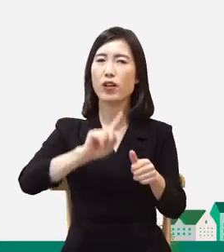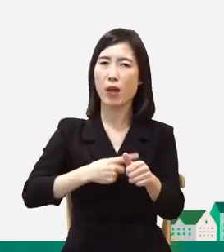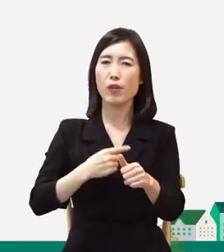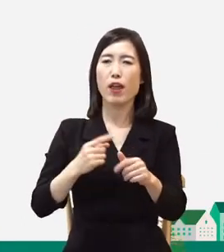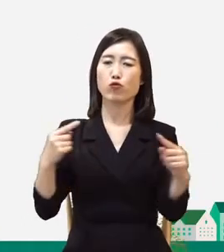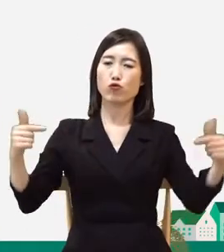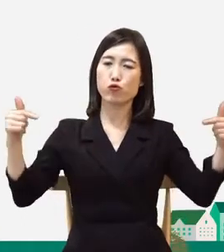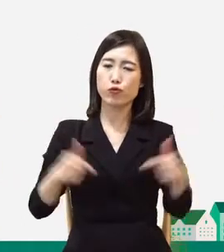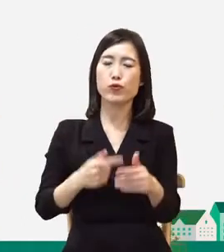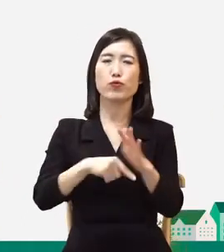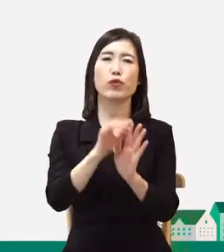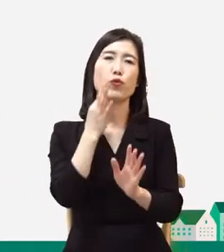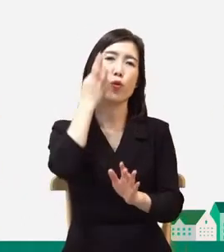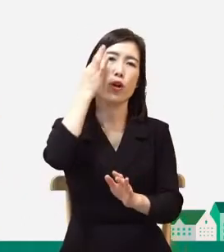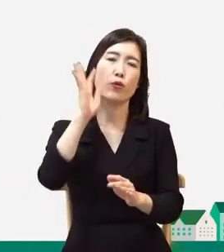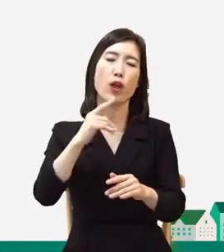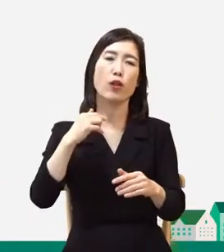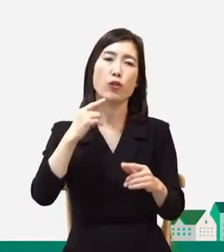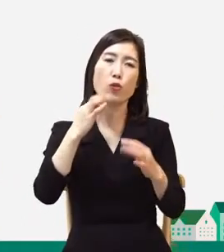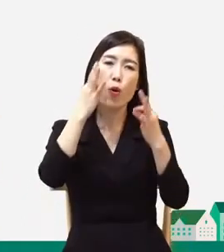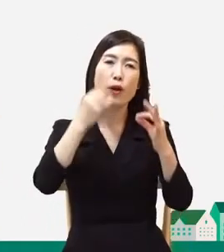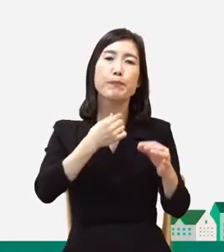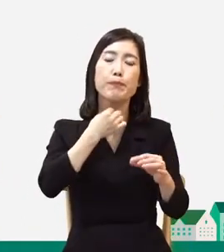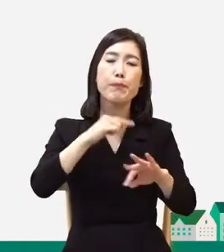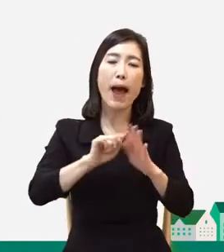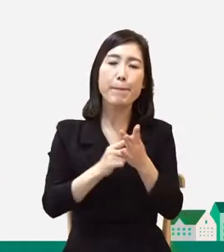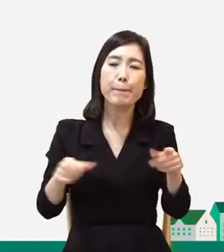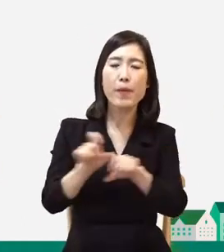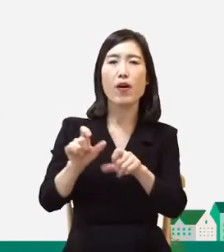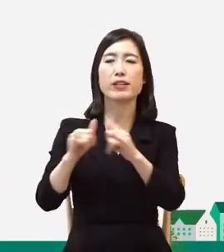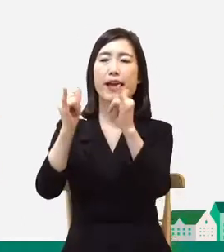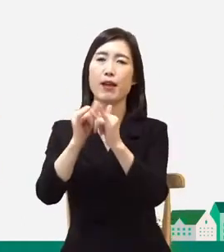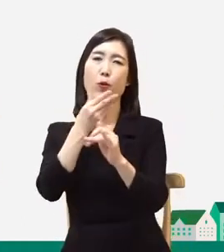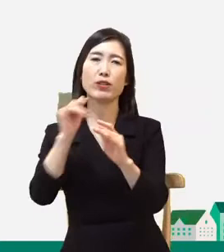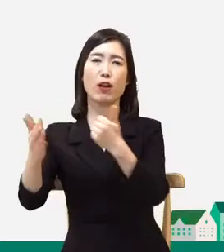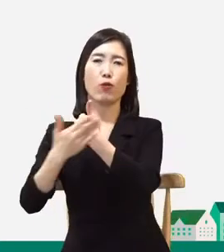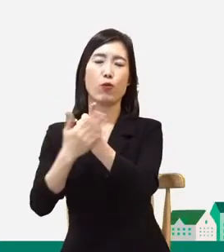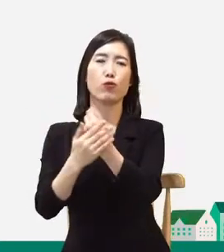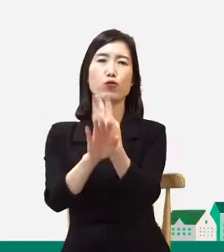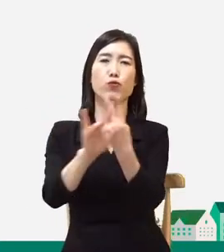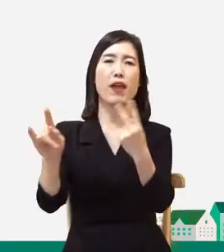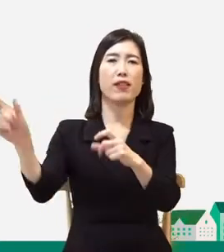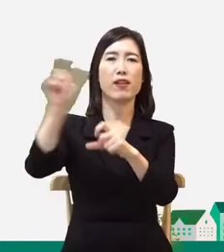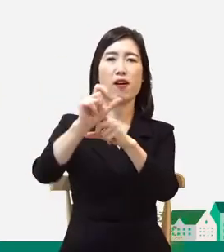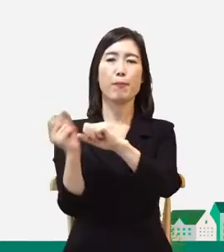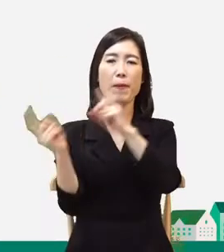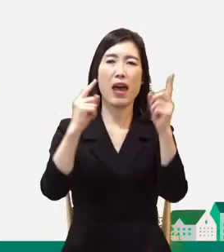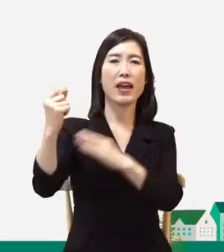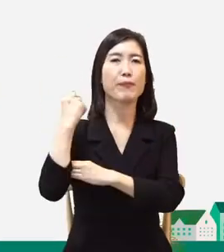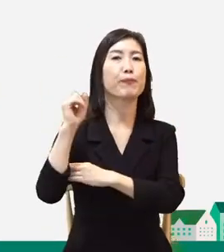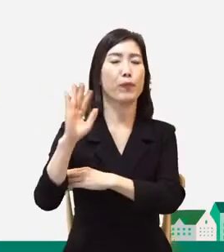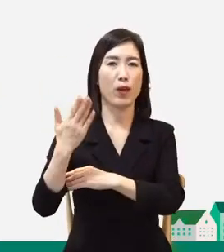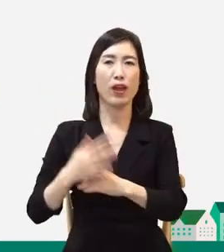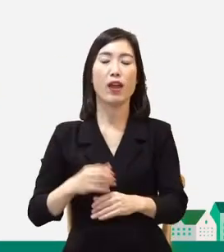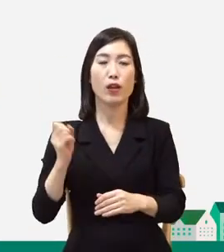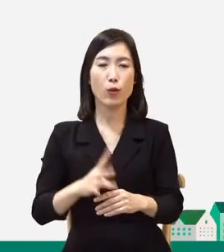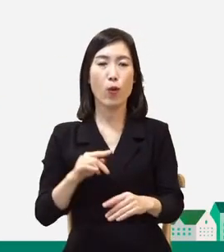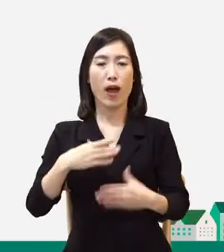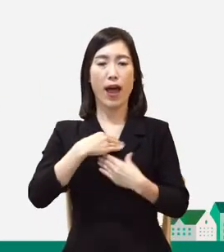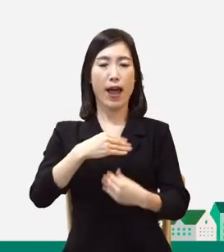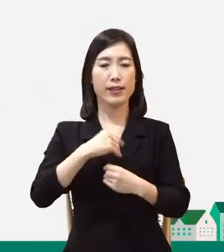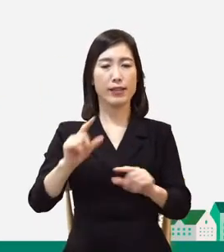개입으로 증상이 안정될 수 있었습니다. 세 번째는 지원주택 입주 후 안정적으로 생활하면서